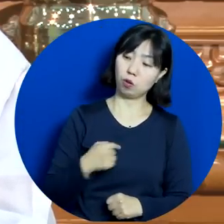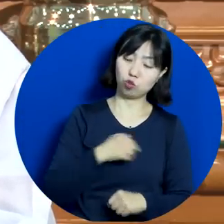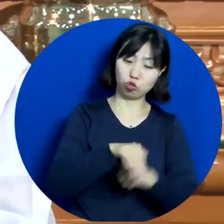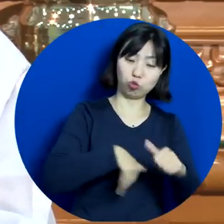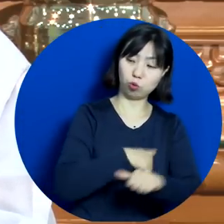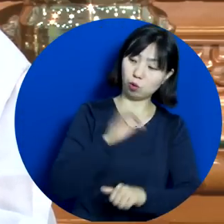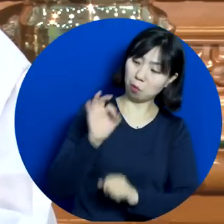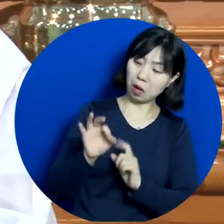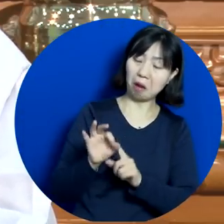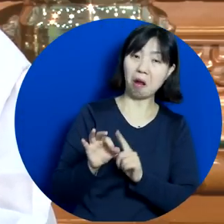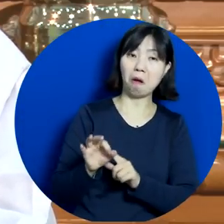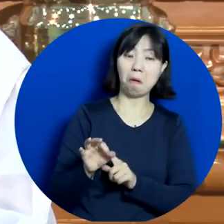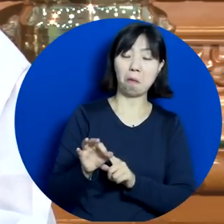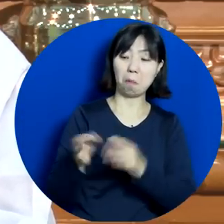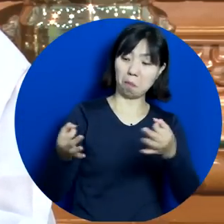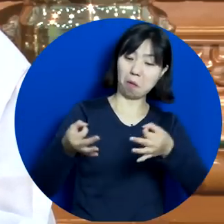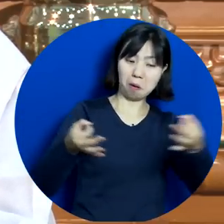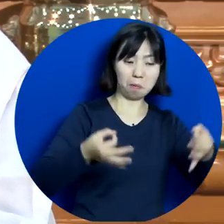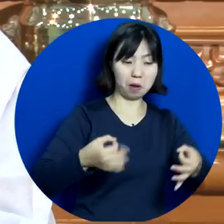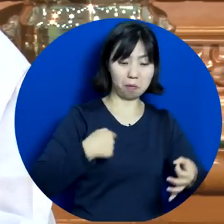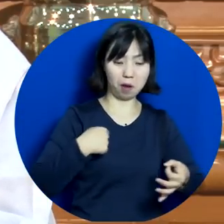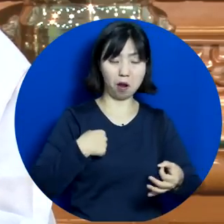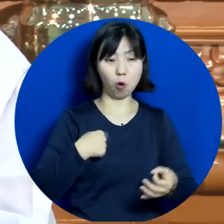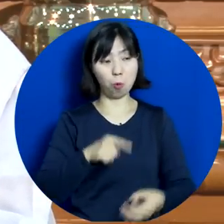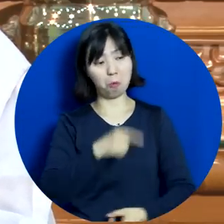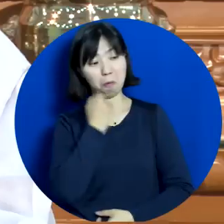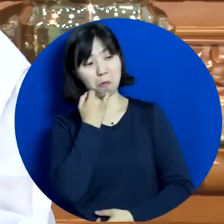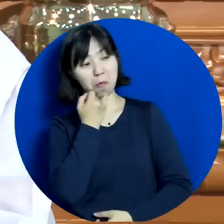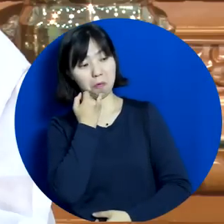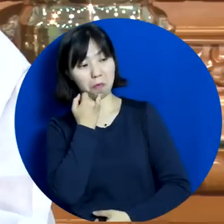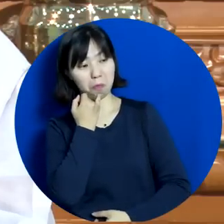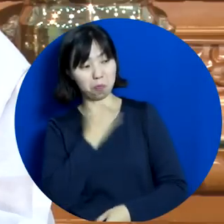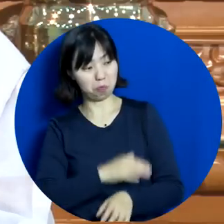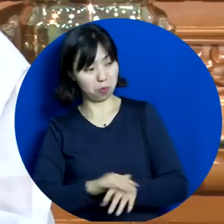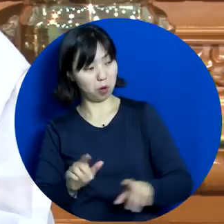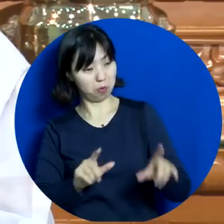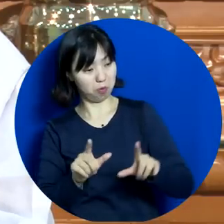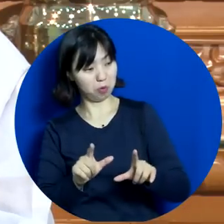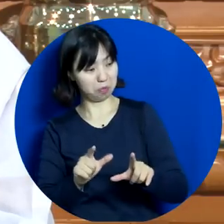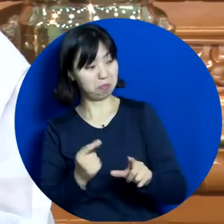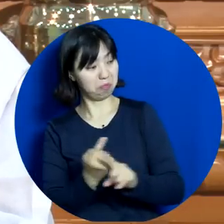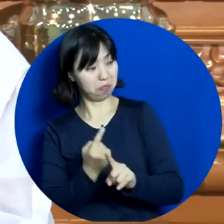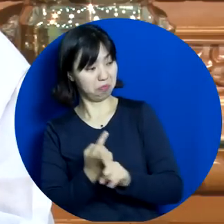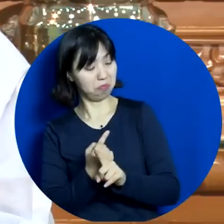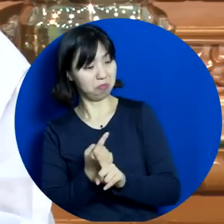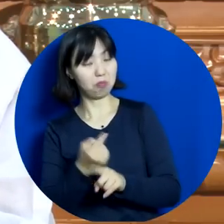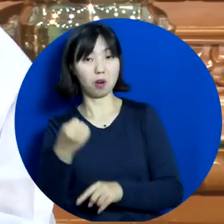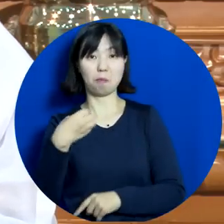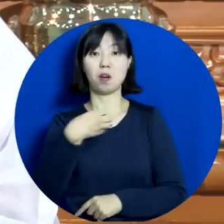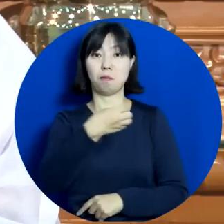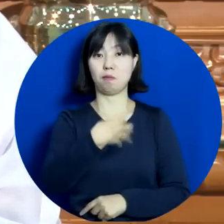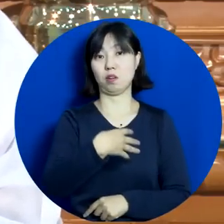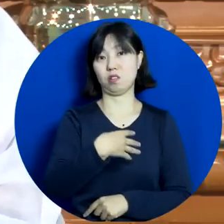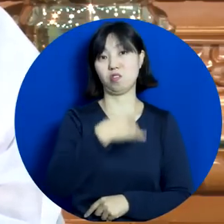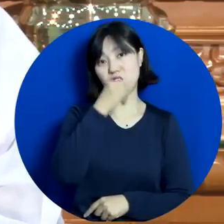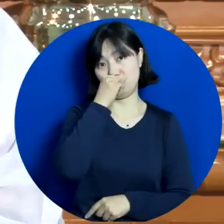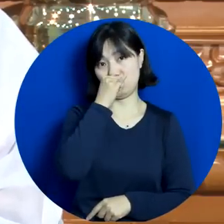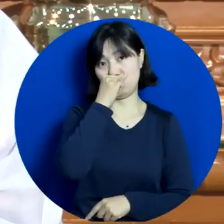돼가네. 저기 웬일이고. 살다 보니 참 희한한 일도 다 있네. 이렇게